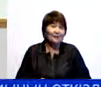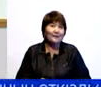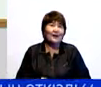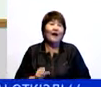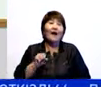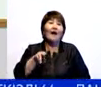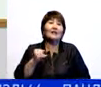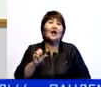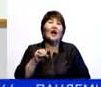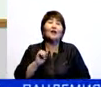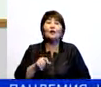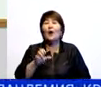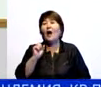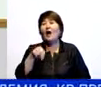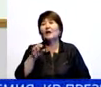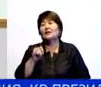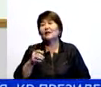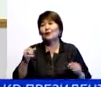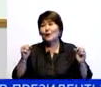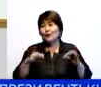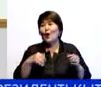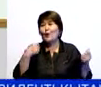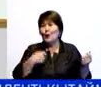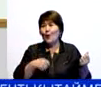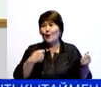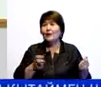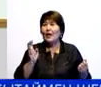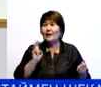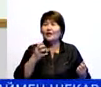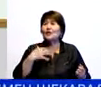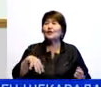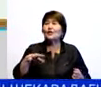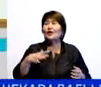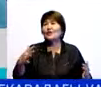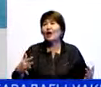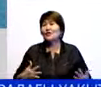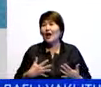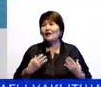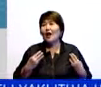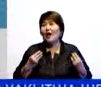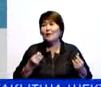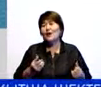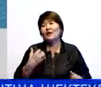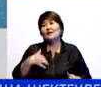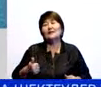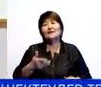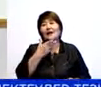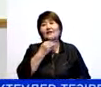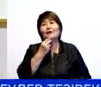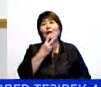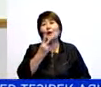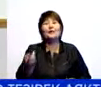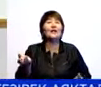Атыраудың ортасынан арқалы ақындар қомданып, домыраларымен келіп, сыр елін шаттыққа бөлендіріп, сыр бойының шырайлы жерлерін